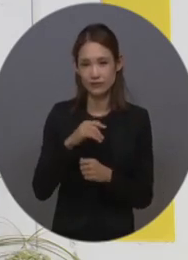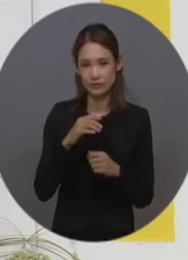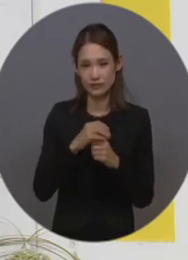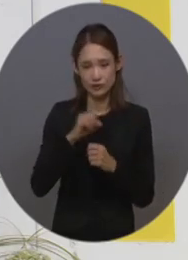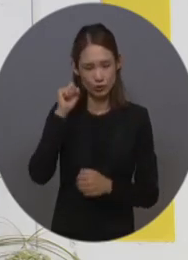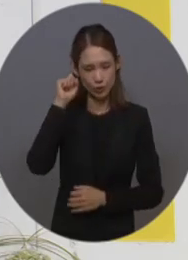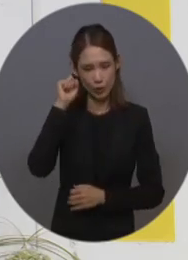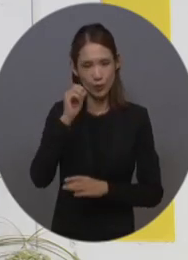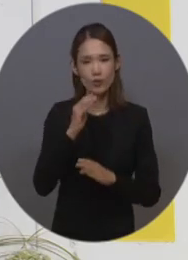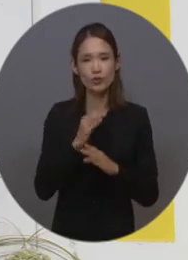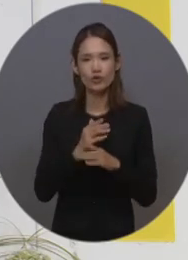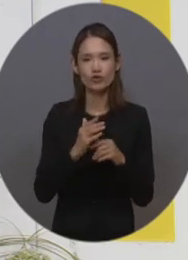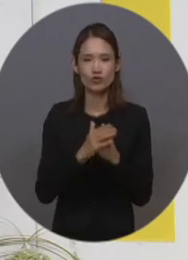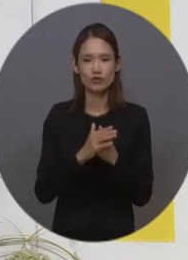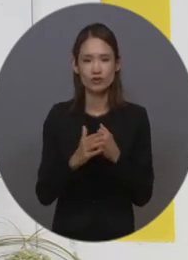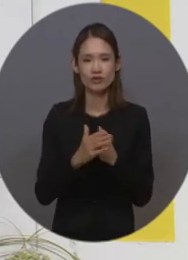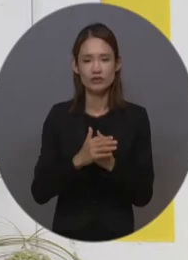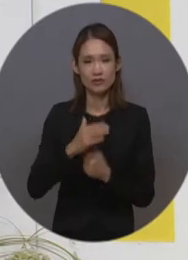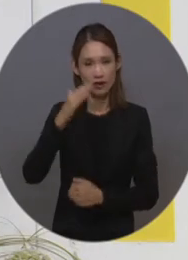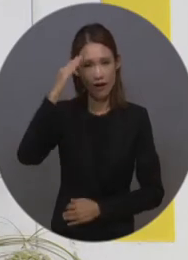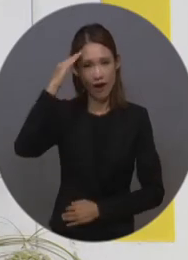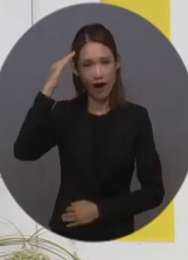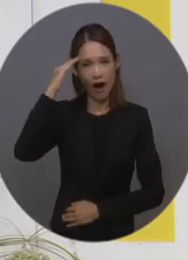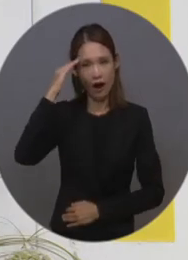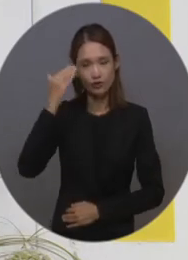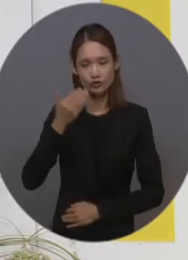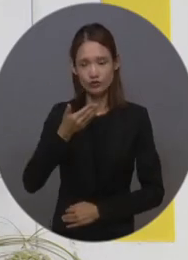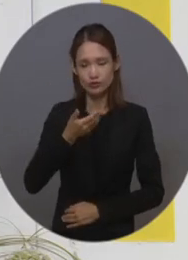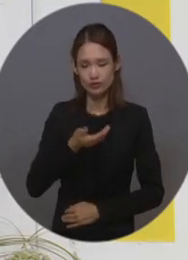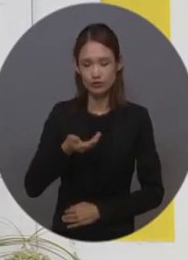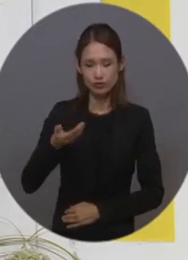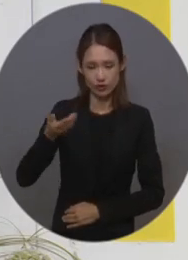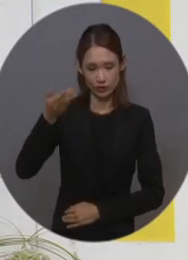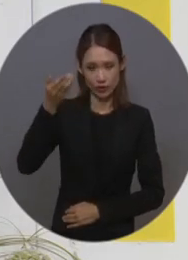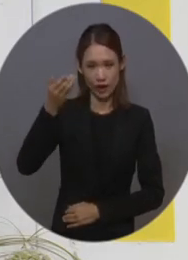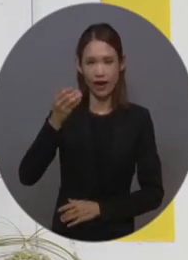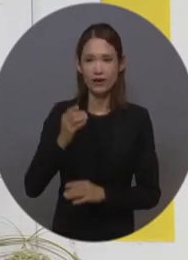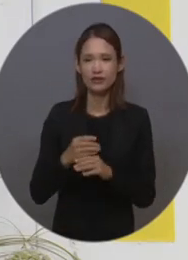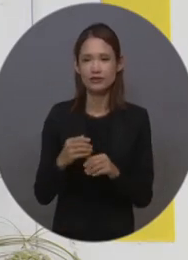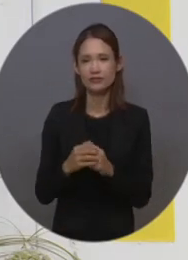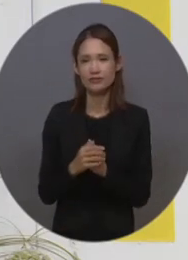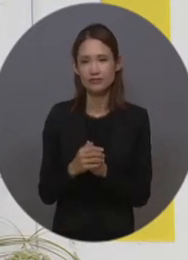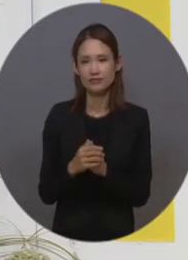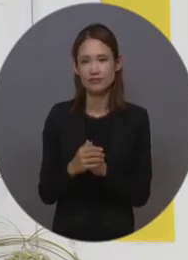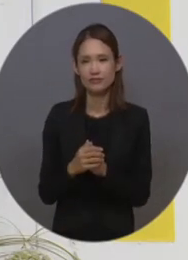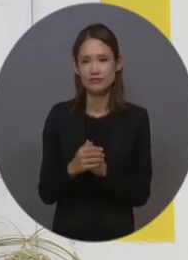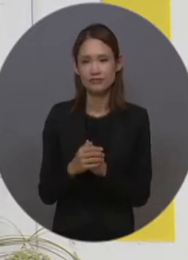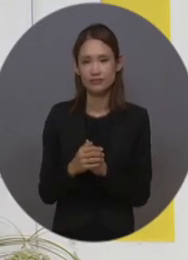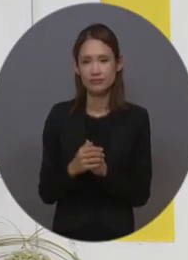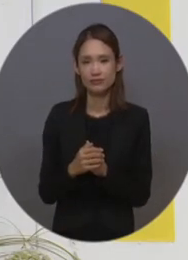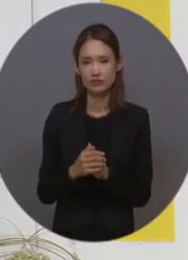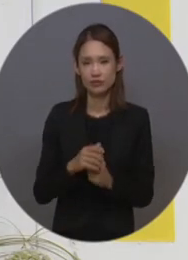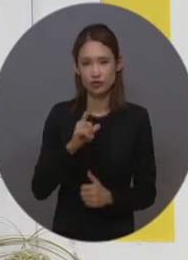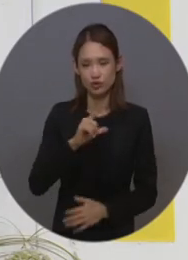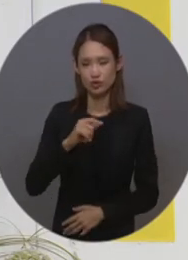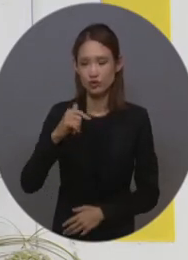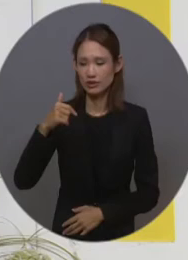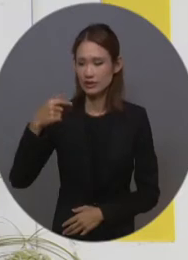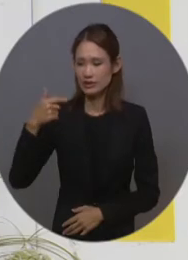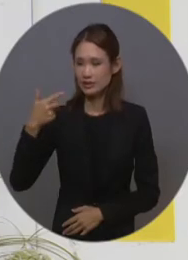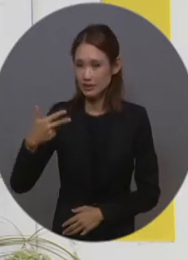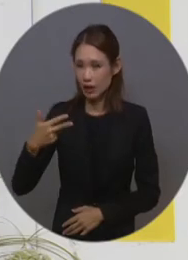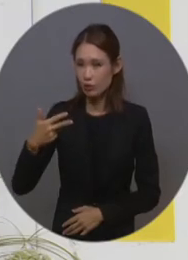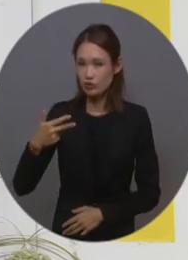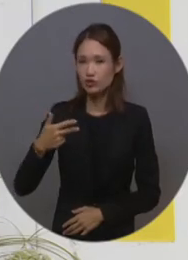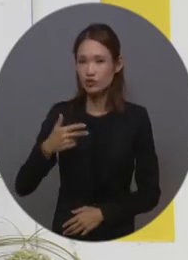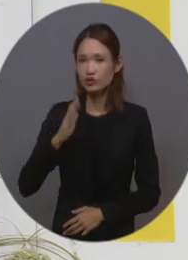목소리를 내고 있기 때문에 이제는 한국의 위상이 정말 많이 올라간 것 같아요. 그렇죠. 네, G7이라는 정상회의에 우리